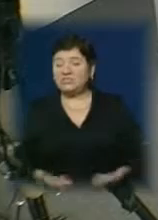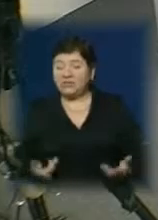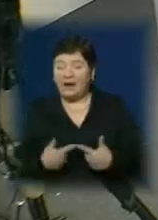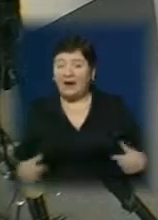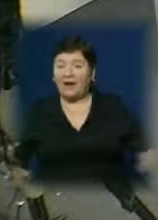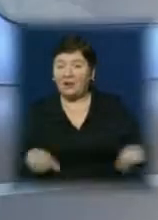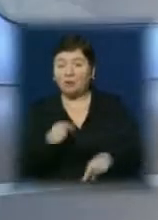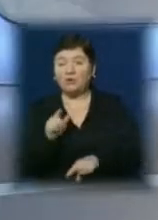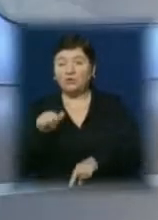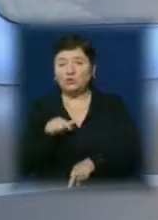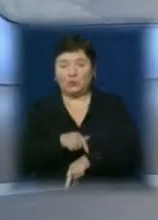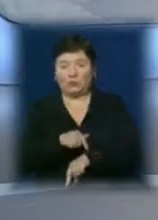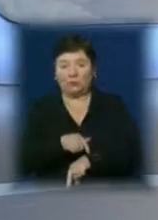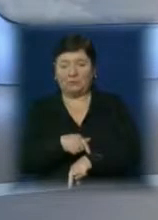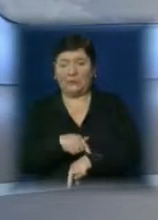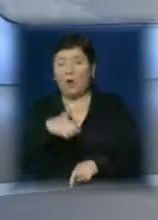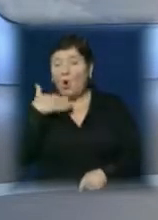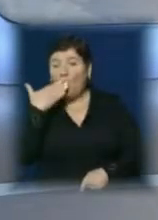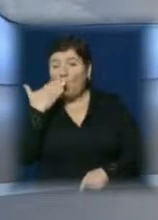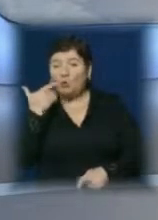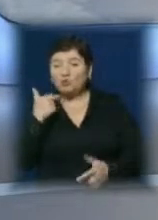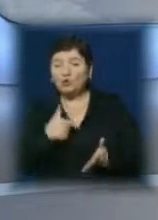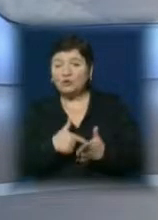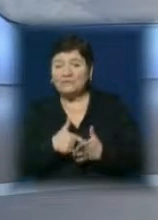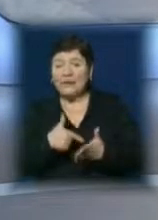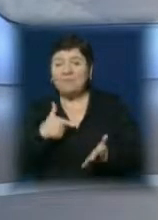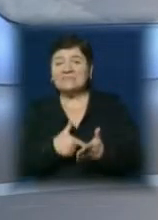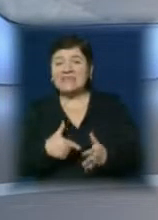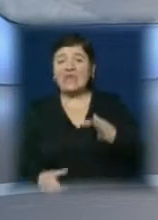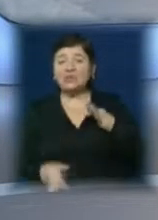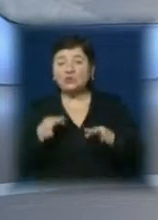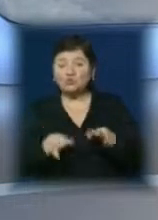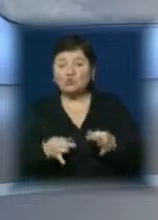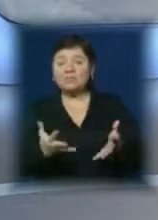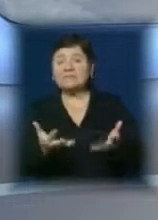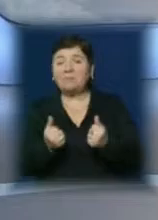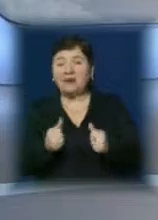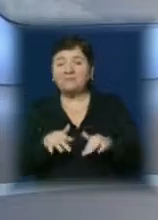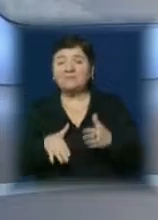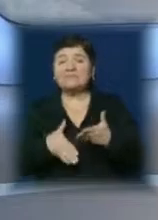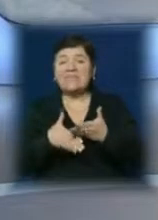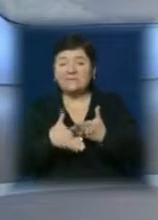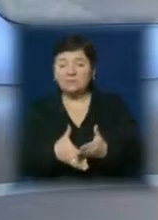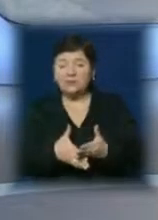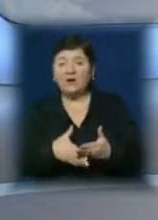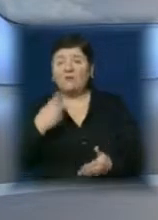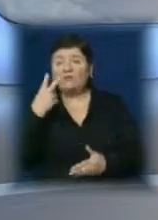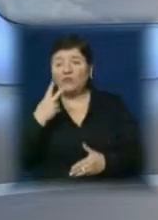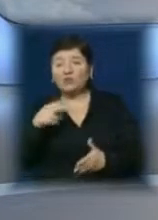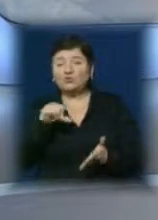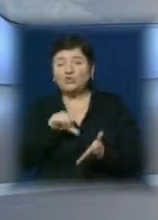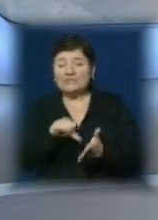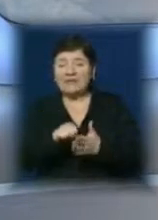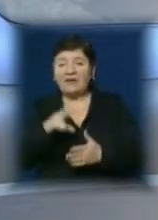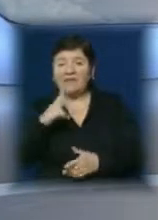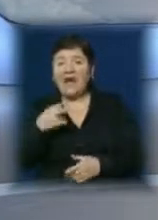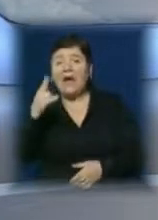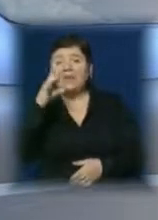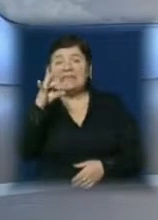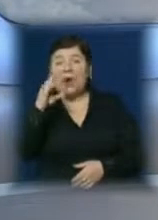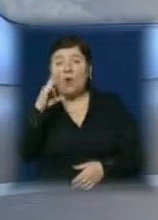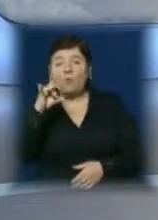на цю годину. Ужгородський міськрайонний суд обрав запобіжний захід двом із п'яти учасників інциденту на